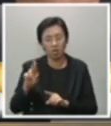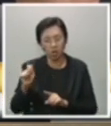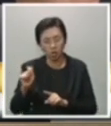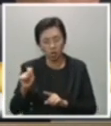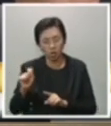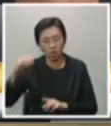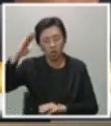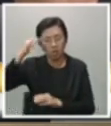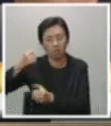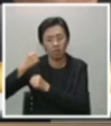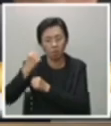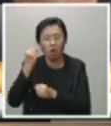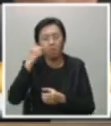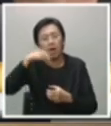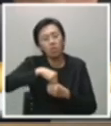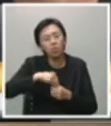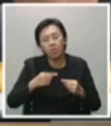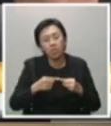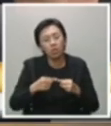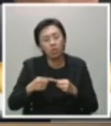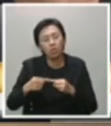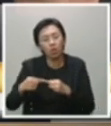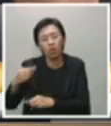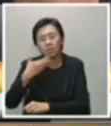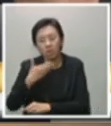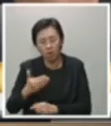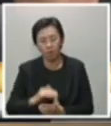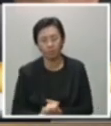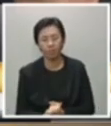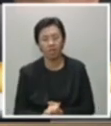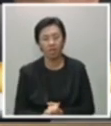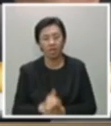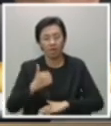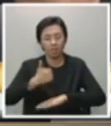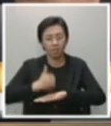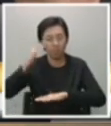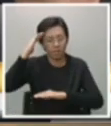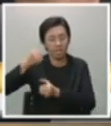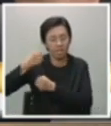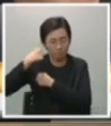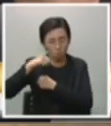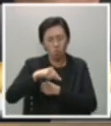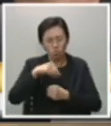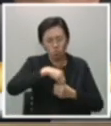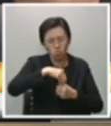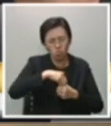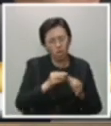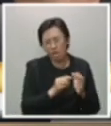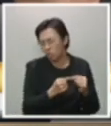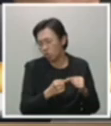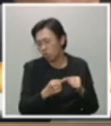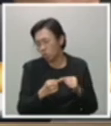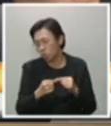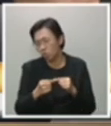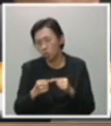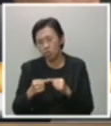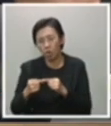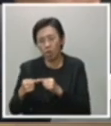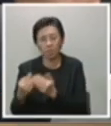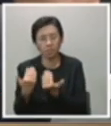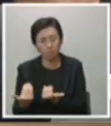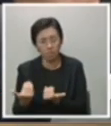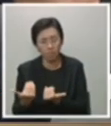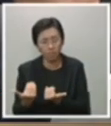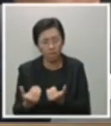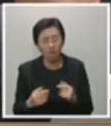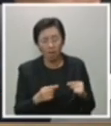เป็นที่พักอาศัยโดยตลอดอยู่ตั้งแต่เป็นผู้บังคับบัญชาการทหารบกจนมาถึงปัจจุบันทั้งที่หม